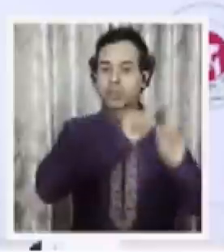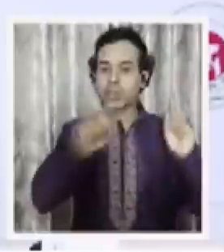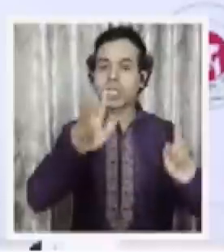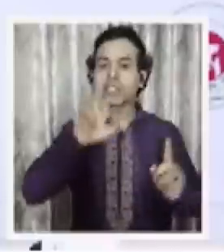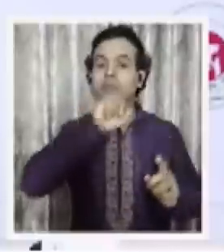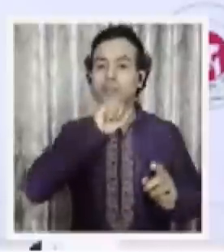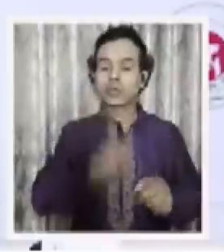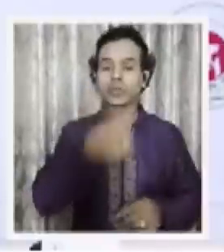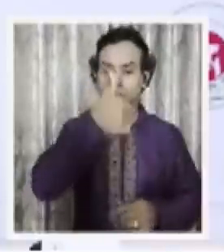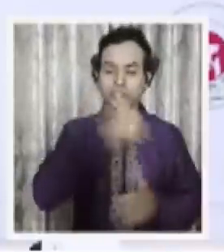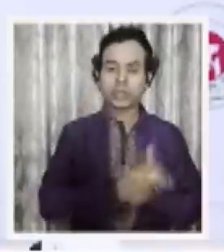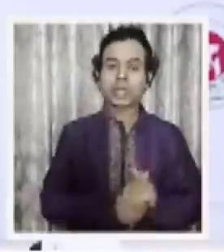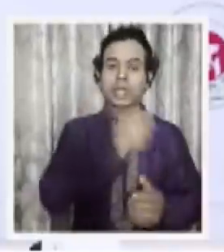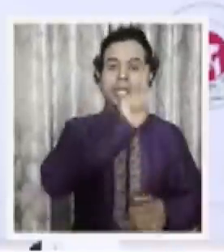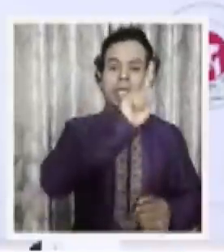61 থেকে 70 বছর 10 জন,